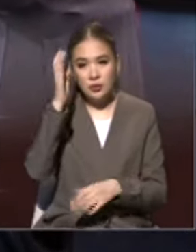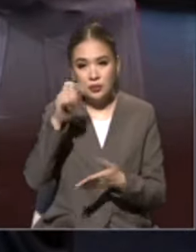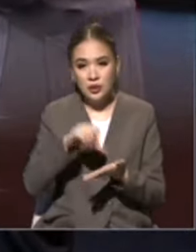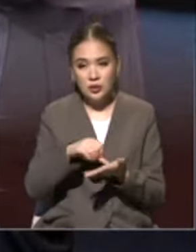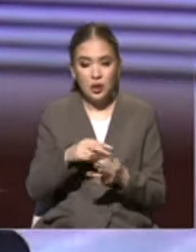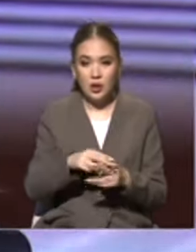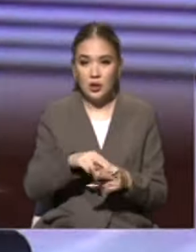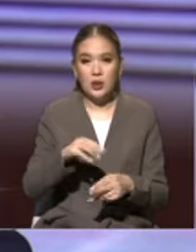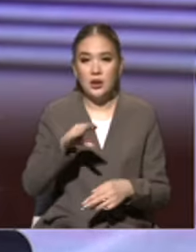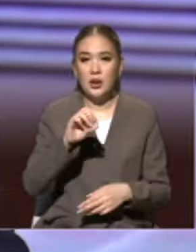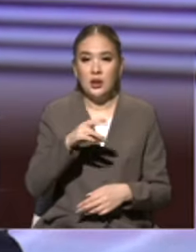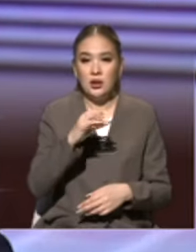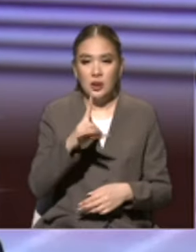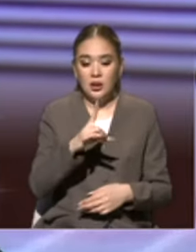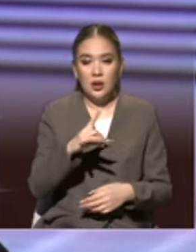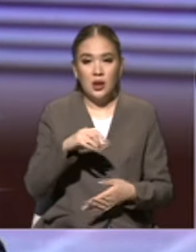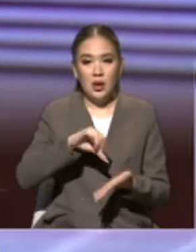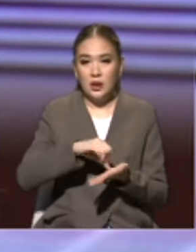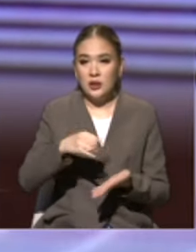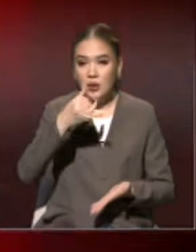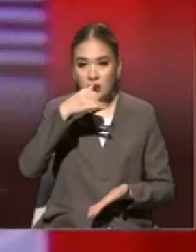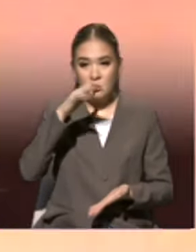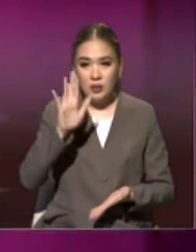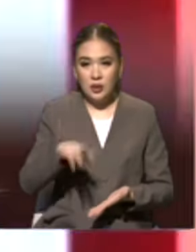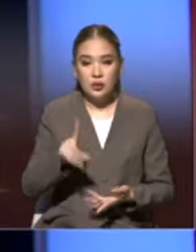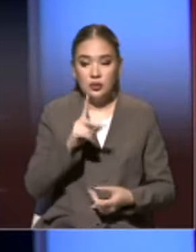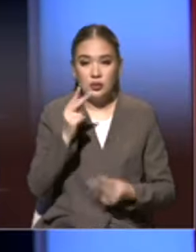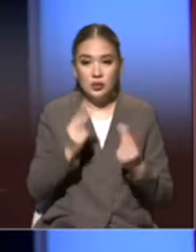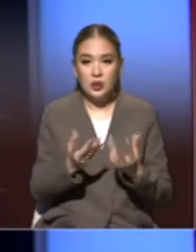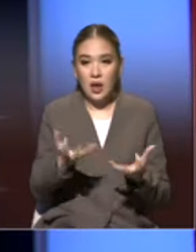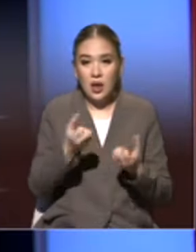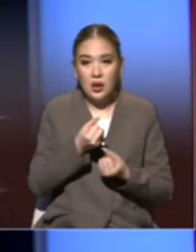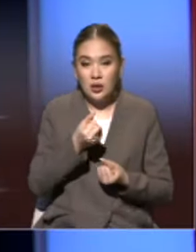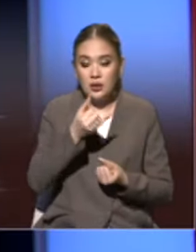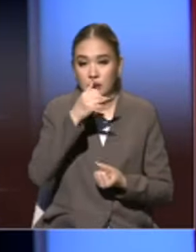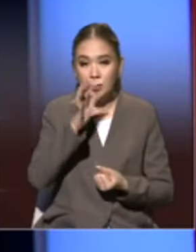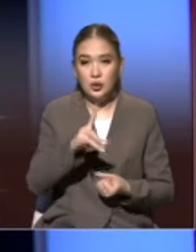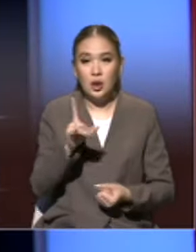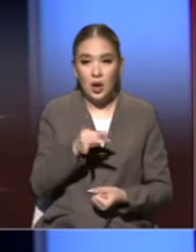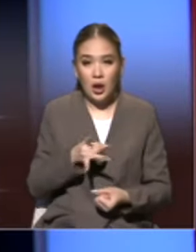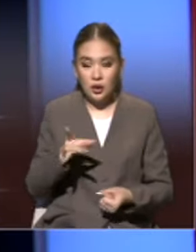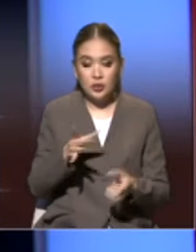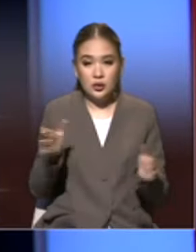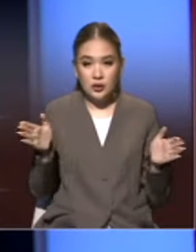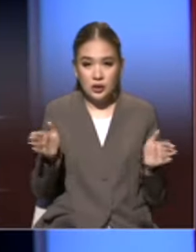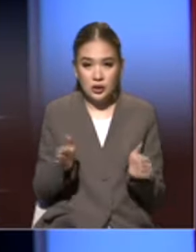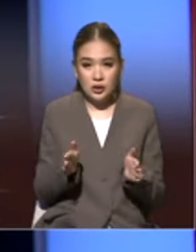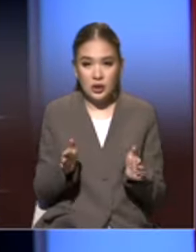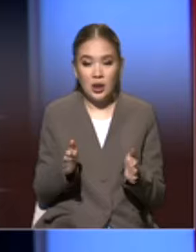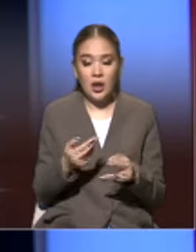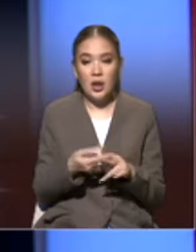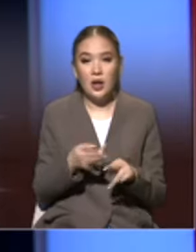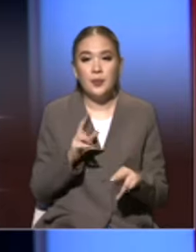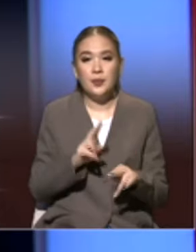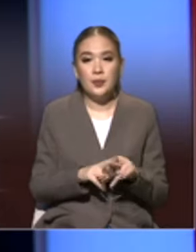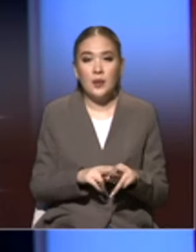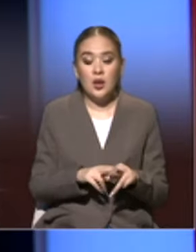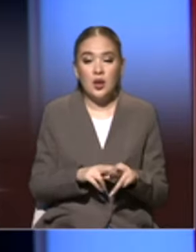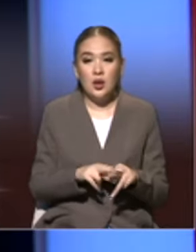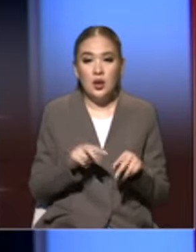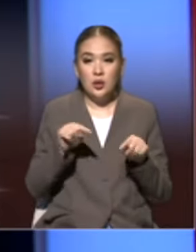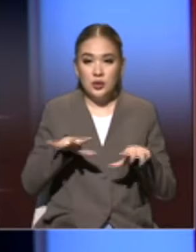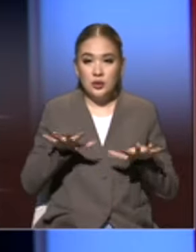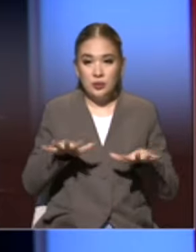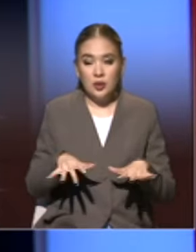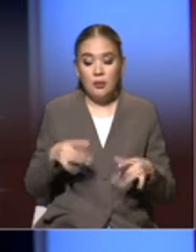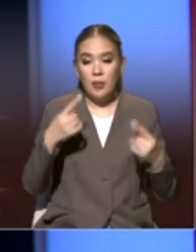жаңағы тендерға, алмай отыр жаңағы объемді өзіне. Өйткені район өзі кішкентай ғана, район деген ол жерде басқа